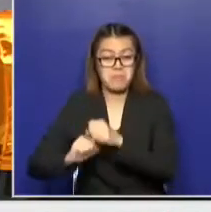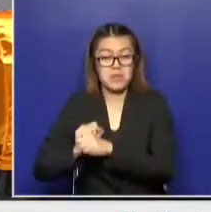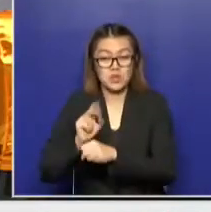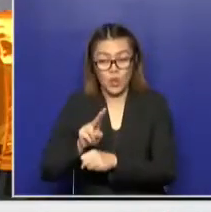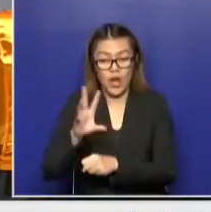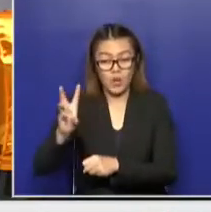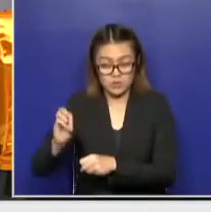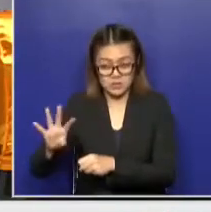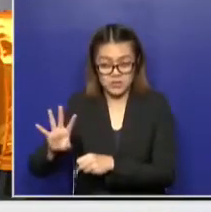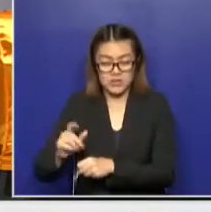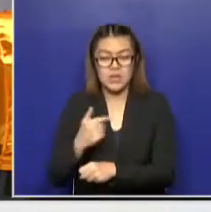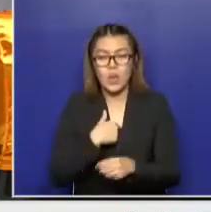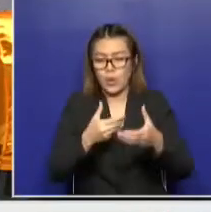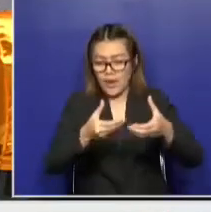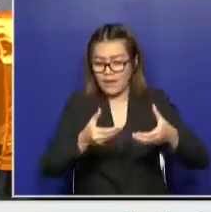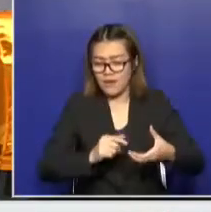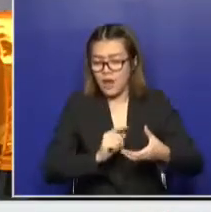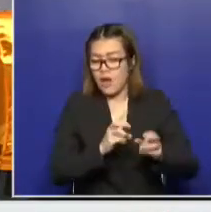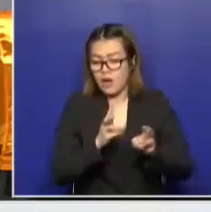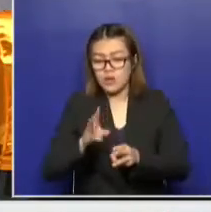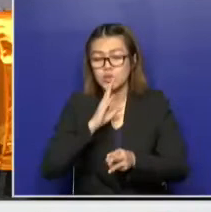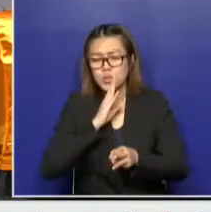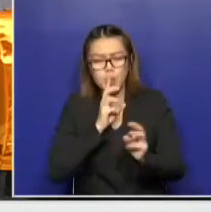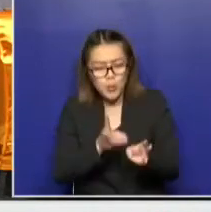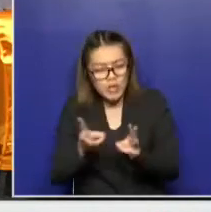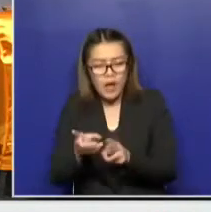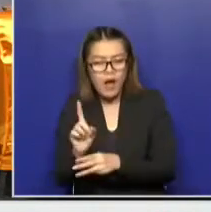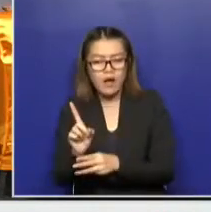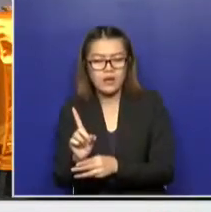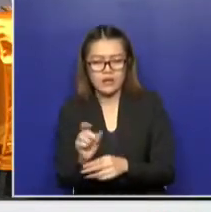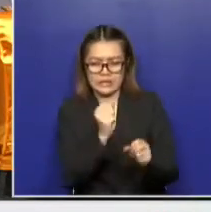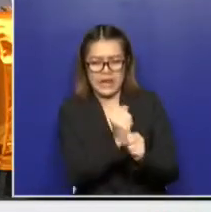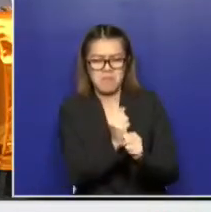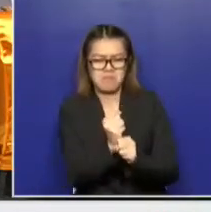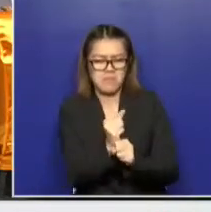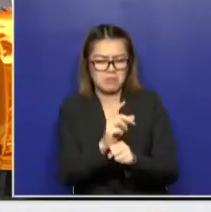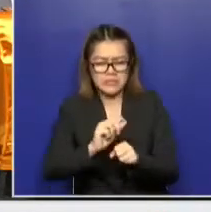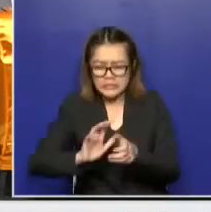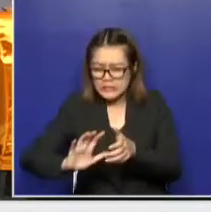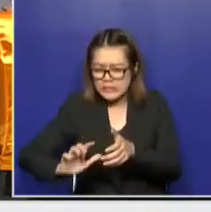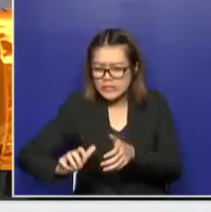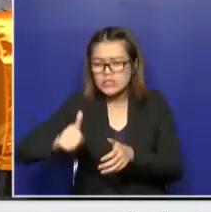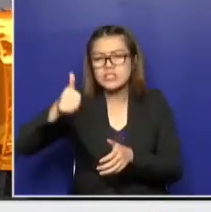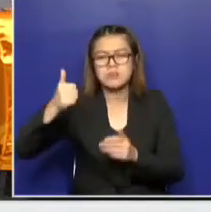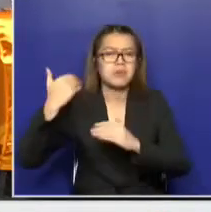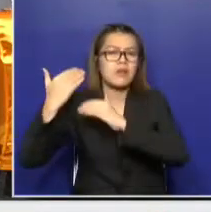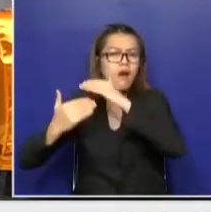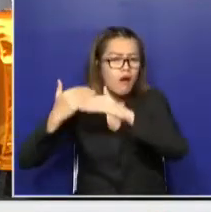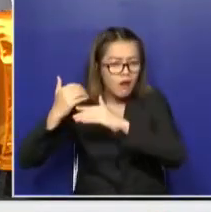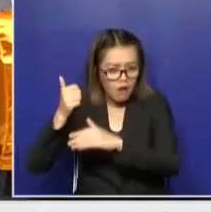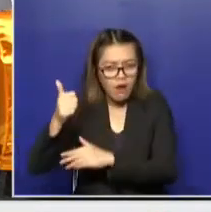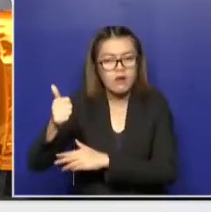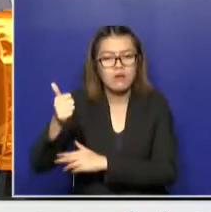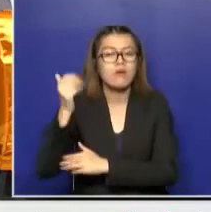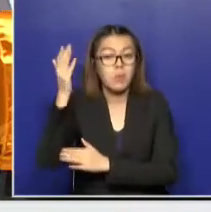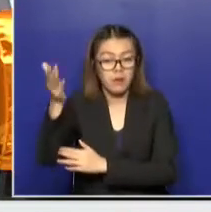ในรายงานควรจะมีตัวชี้วัดว่าถ้าเกิดเราทำอย่างไรผลจะออกมาดีหรือไม่เพื่อจะไปพัฒนาต่อยอดในอ